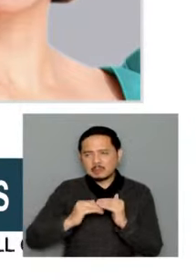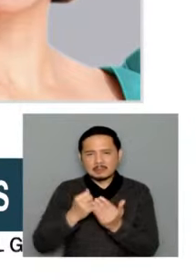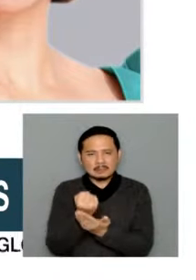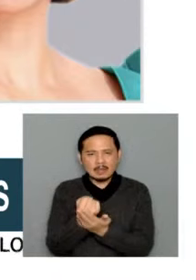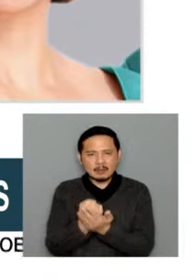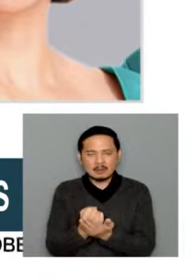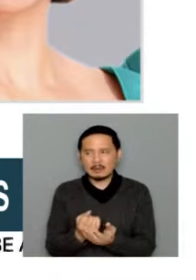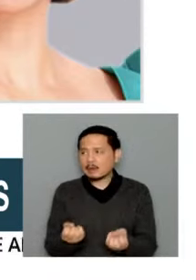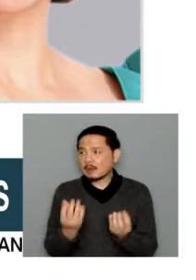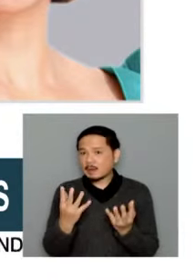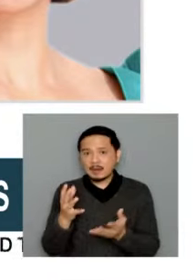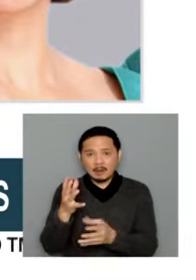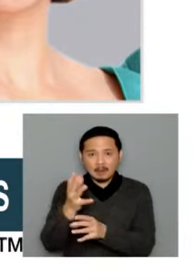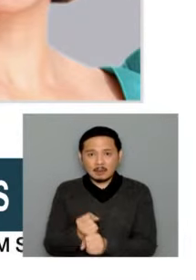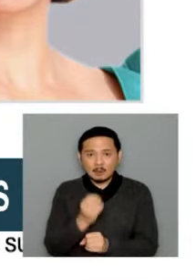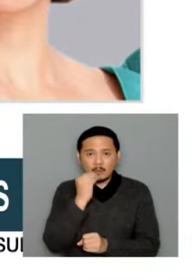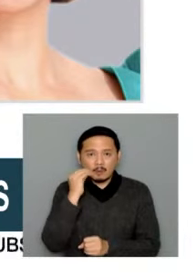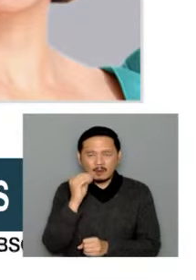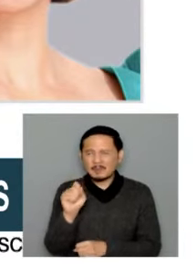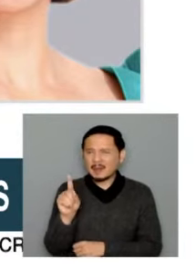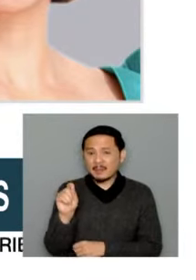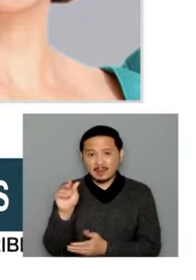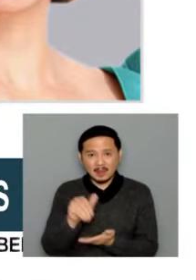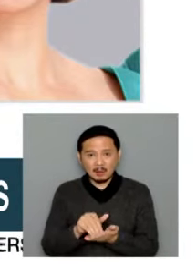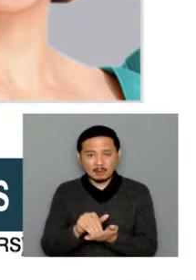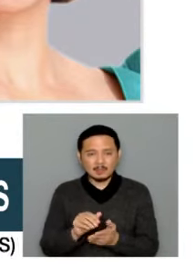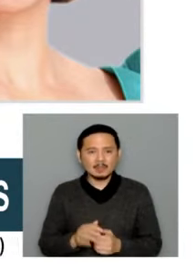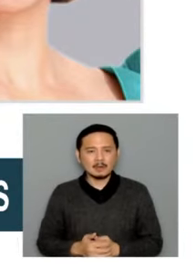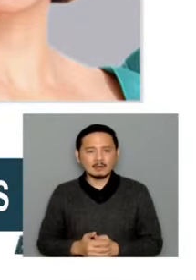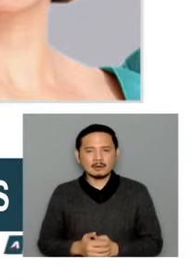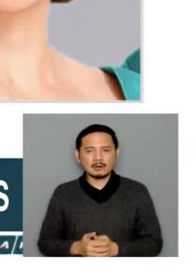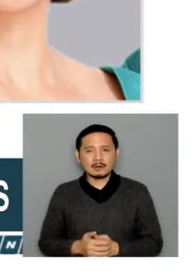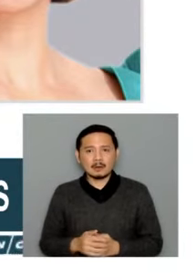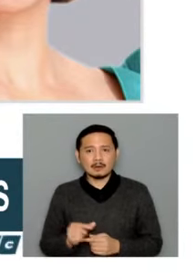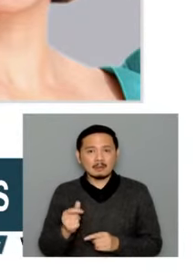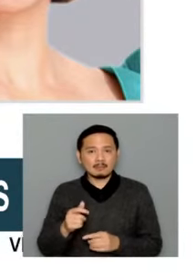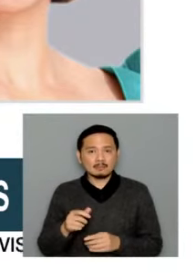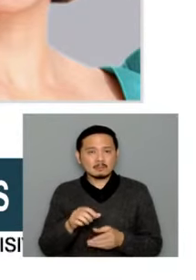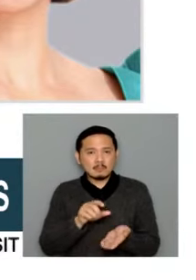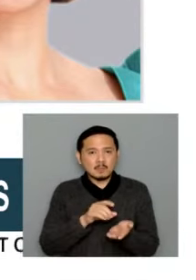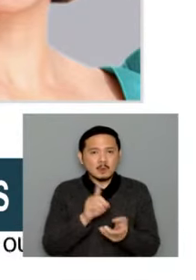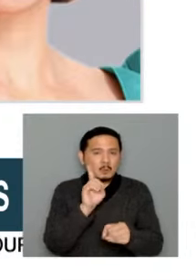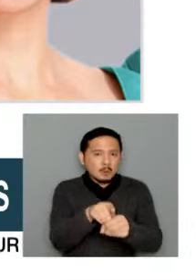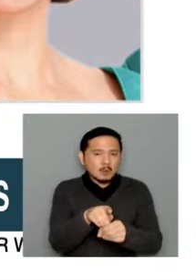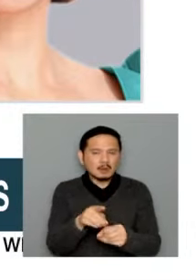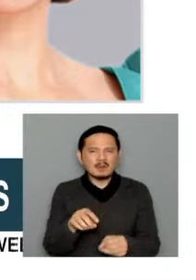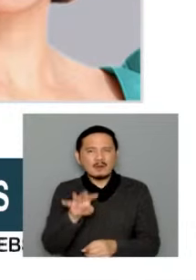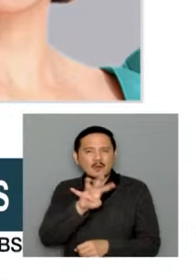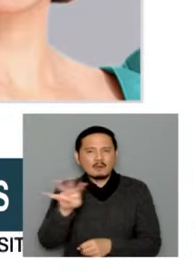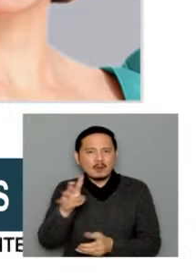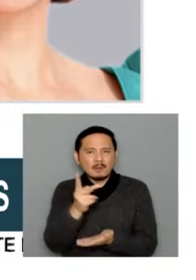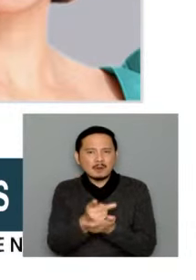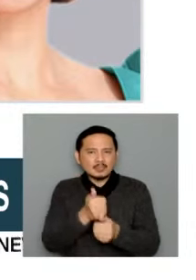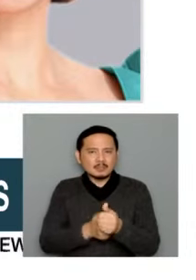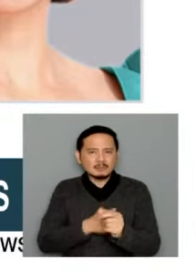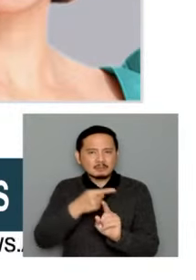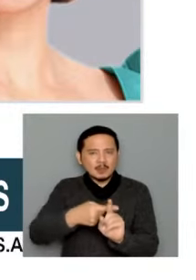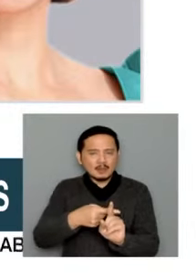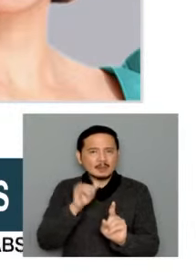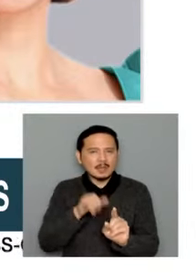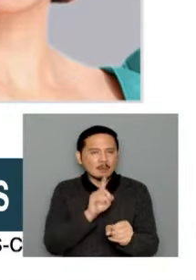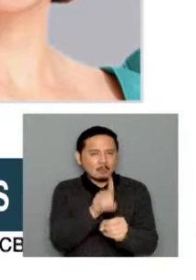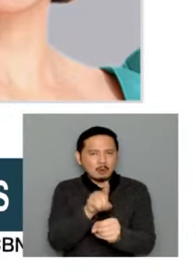mga 11,000, ang ihuhulog is about 44 pesos per month. So ganun po, kasi 44 sa